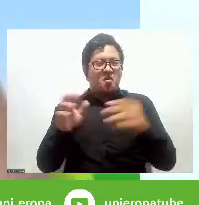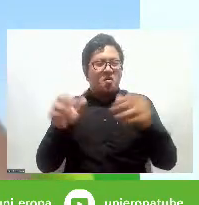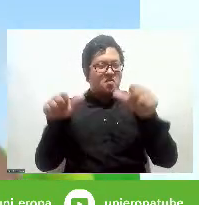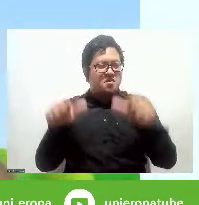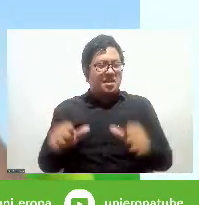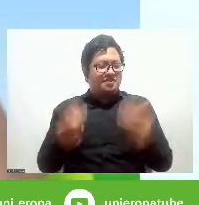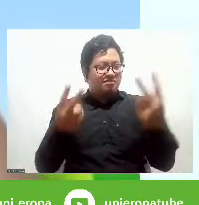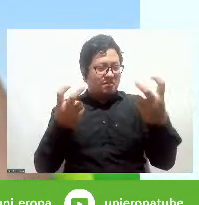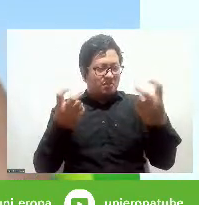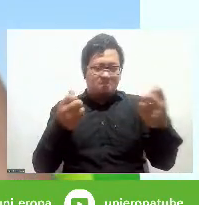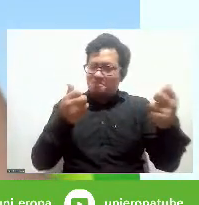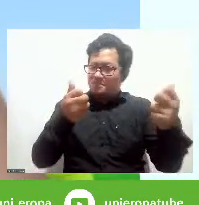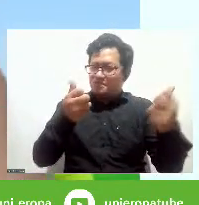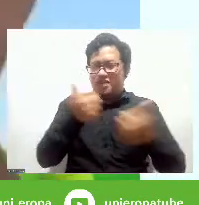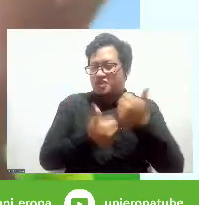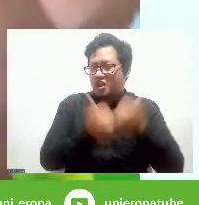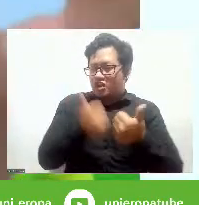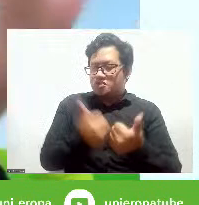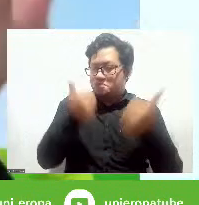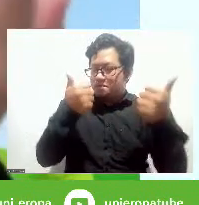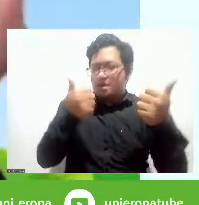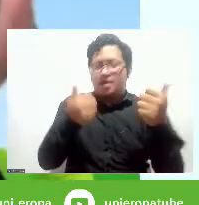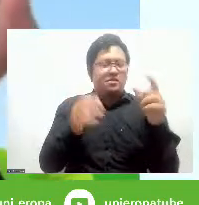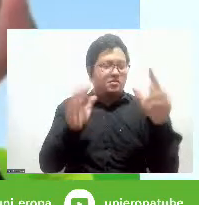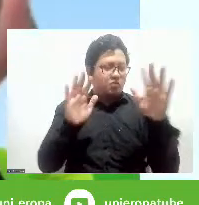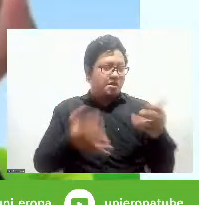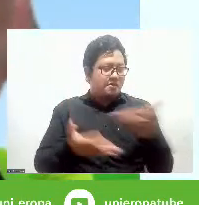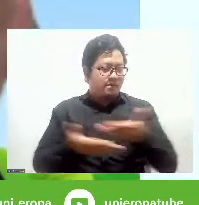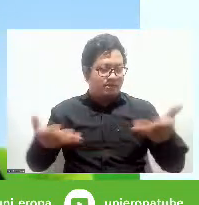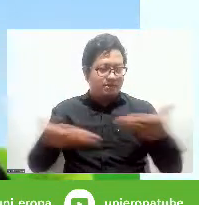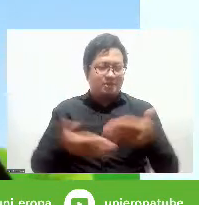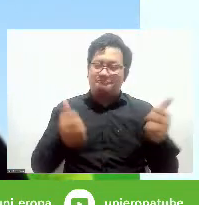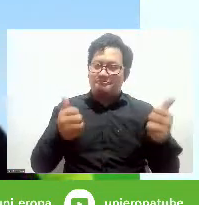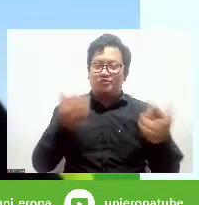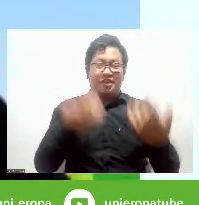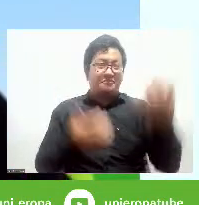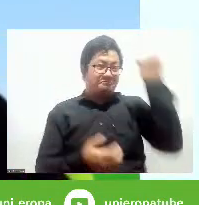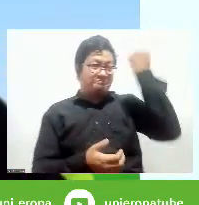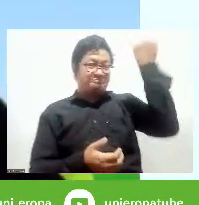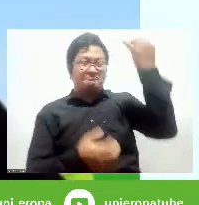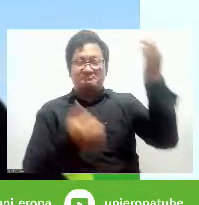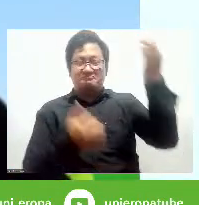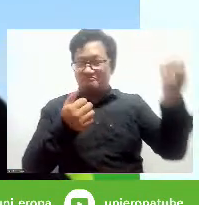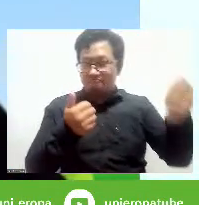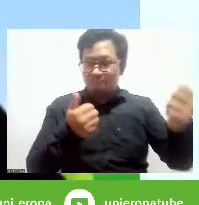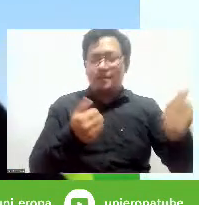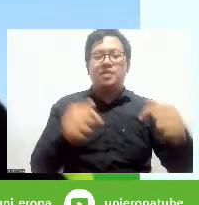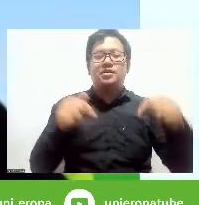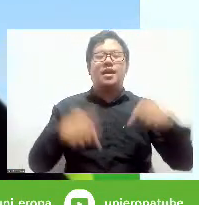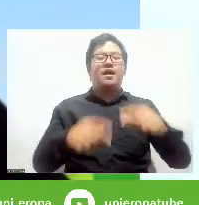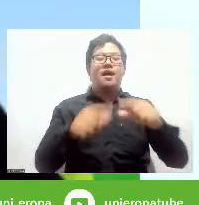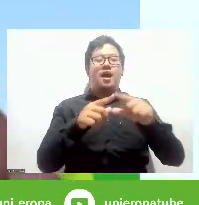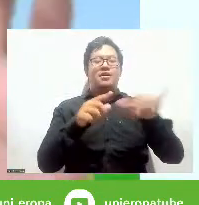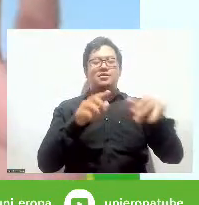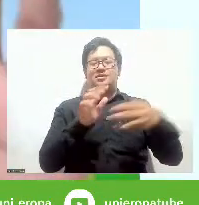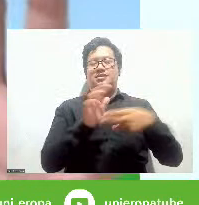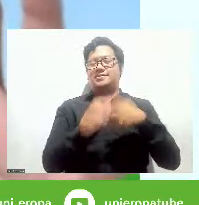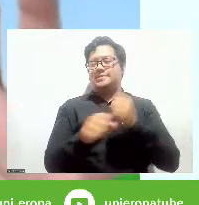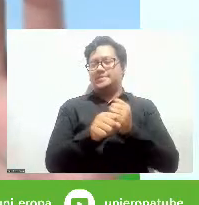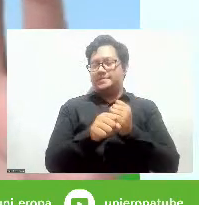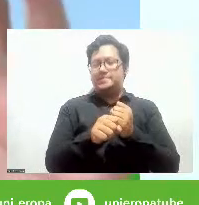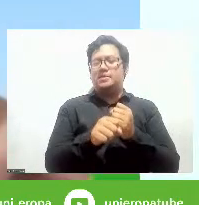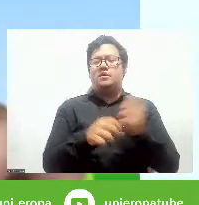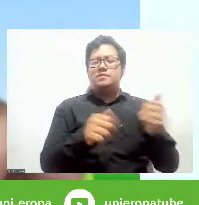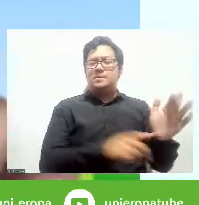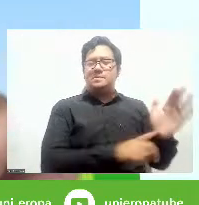temen2 mungkin dapat bayangan dari sekarang Nah sekarang nih juga ada dari Mbak Ajeng Kartika Sari untuk menampilkan beberapa